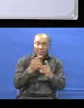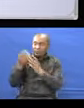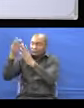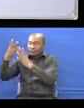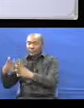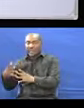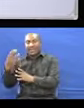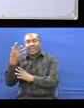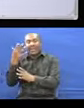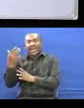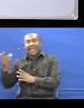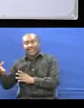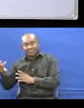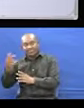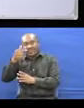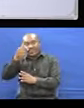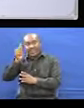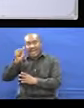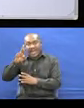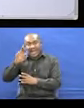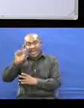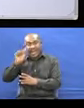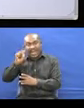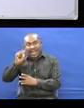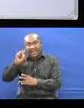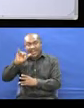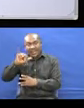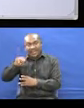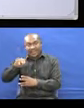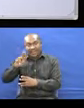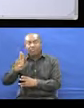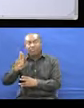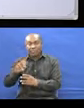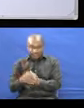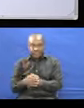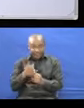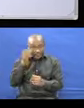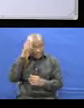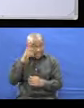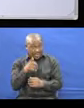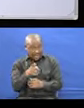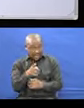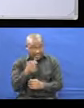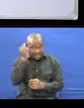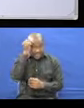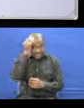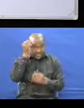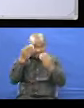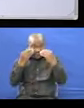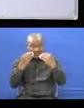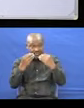Ndiyo zinaandikwa namna hii. Tumeelewana vizuri eh? Basi tumekumbushana tu. Tulishajifunza darasa la ngapi? La